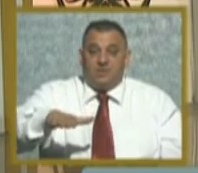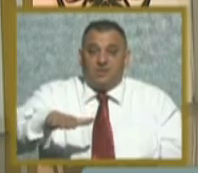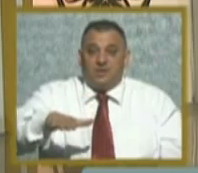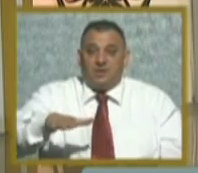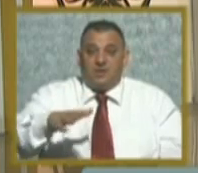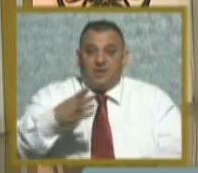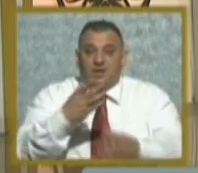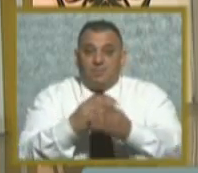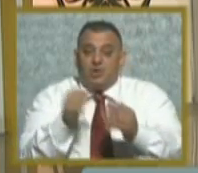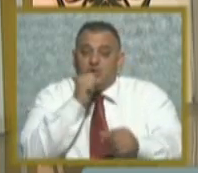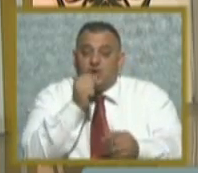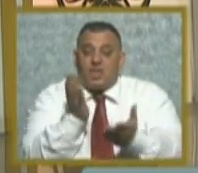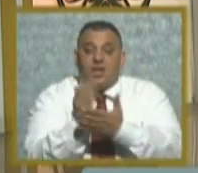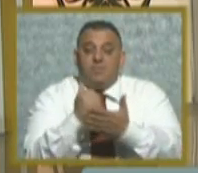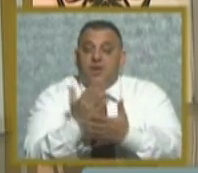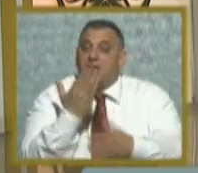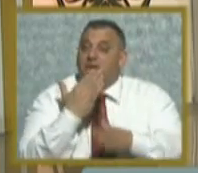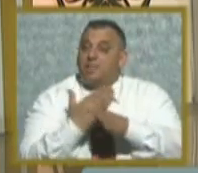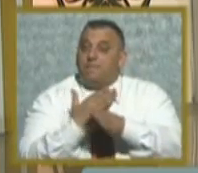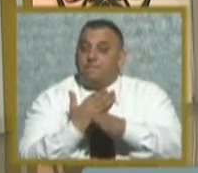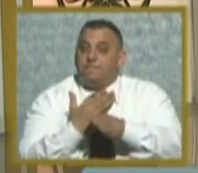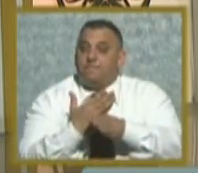الولد قبل الجد ما بورث الولد.